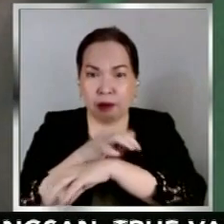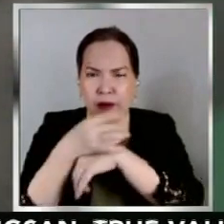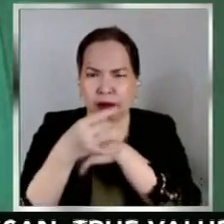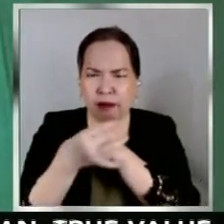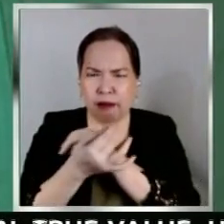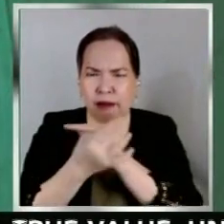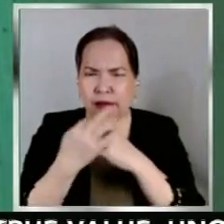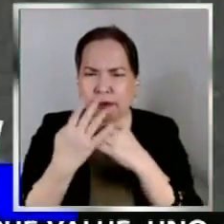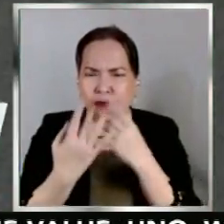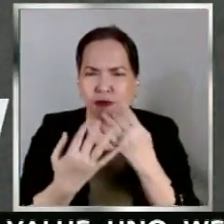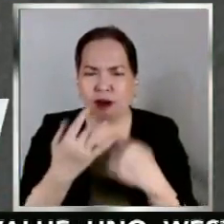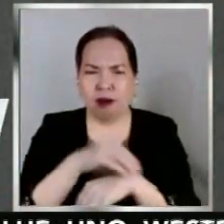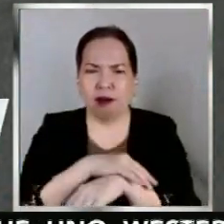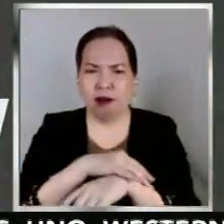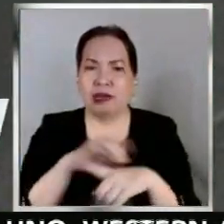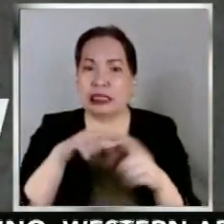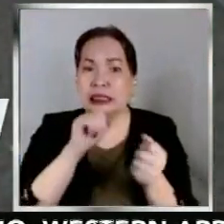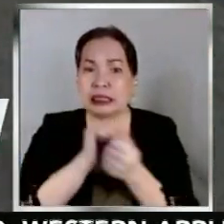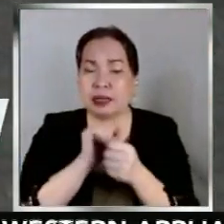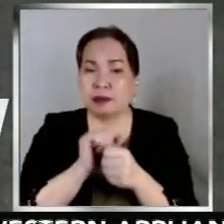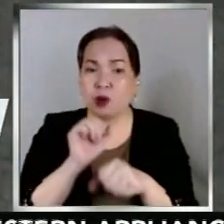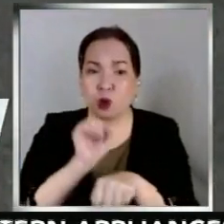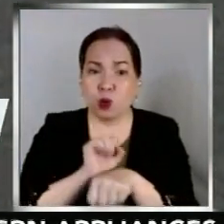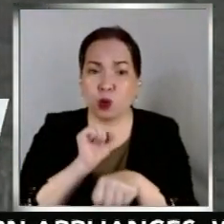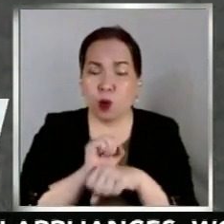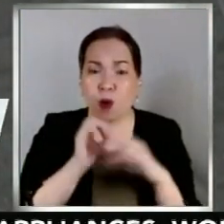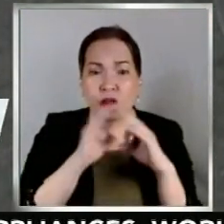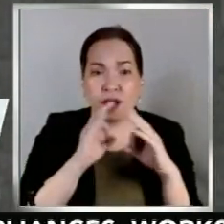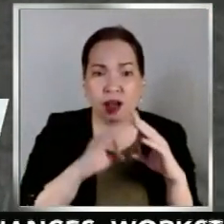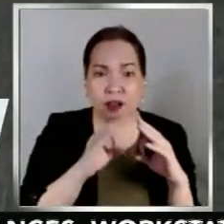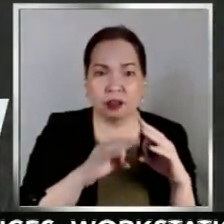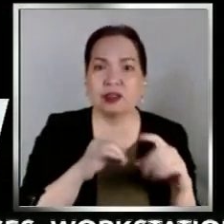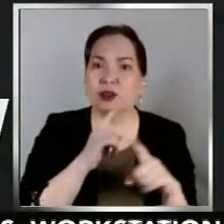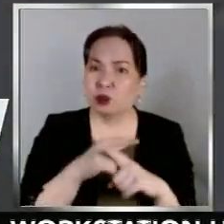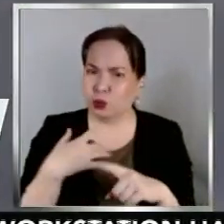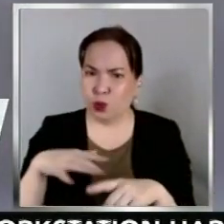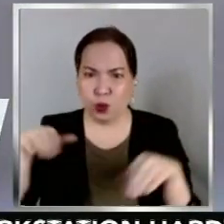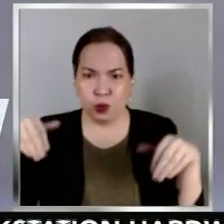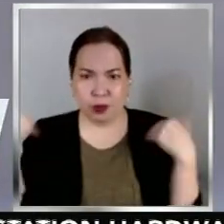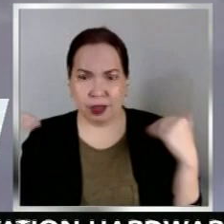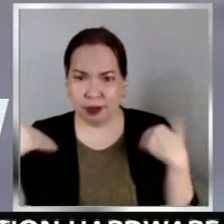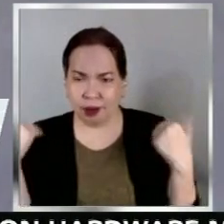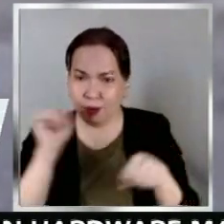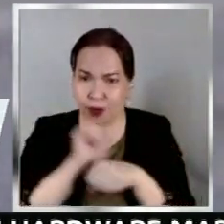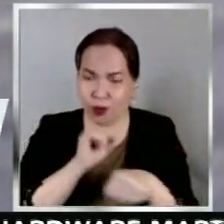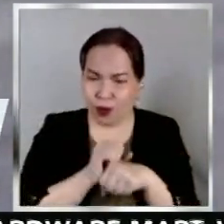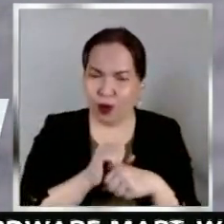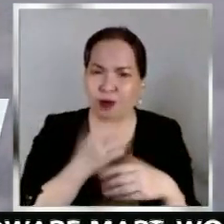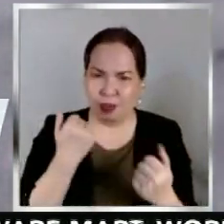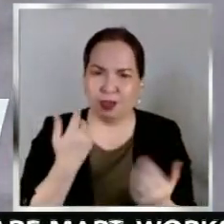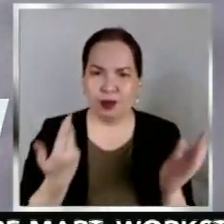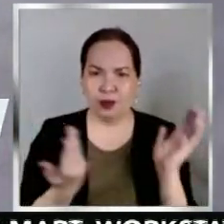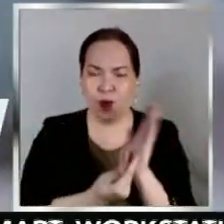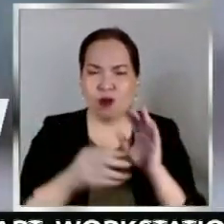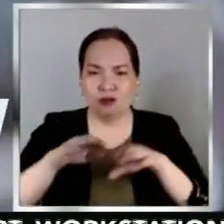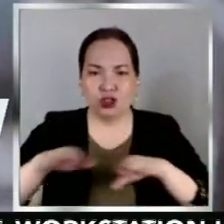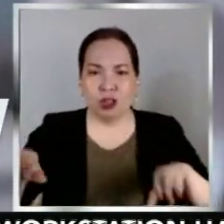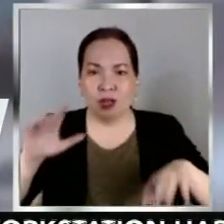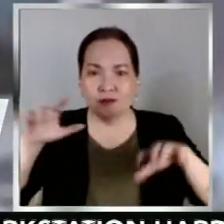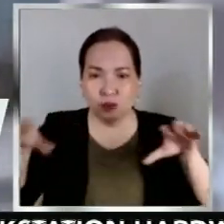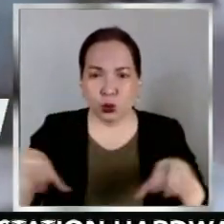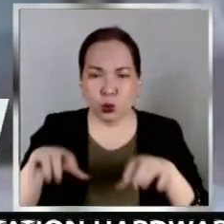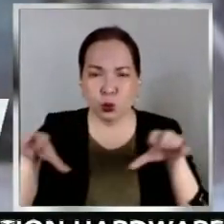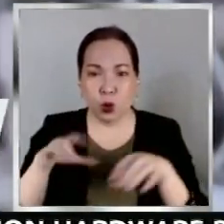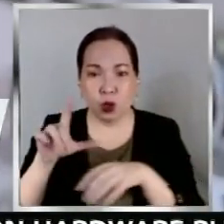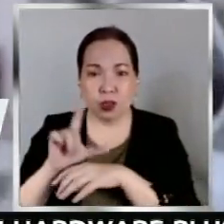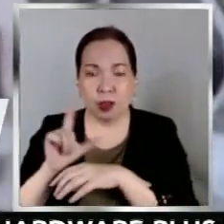sa mismong paggawaan, isang malinaw na kaso ng child labor. 10 taon na ang nakalipas, pero nagpapatuloy